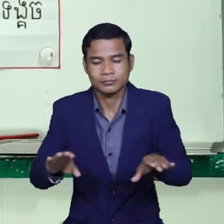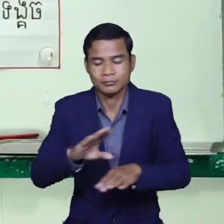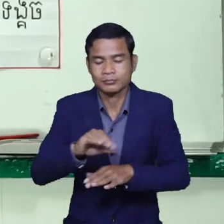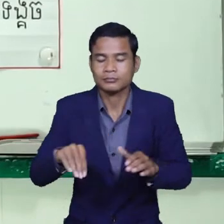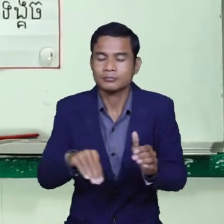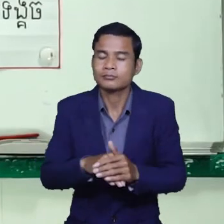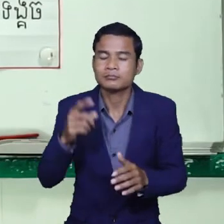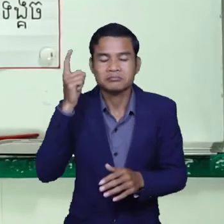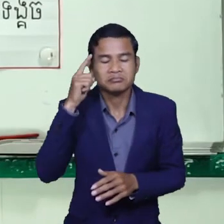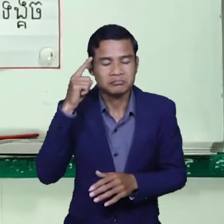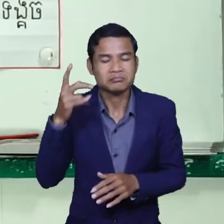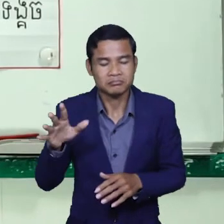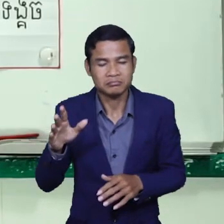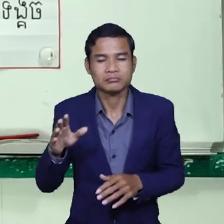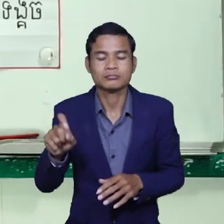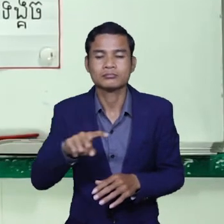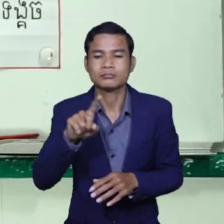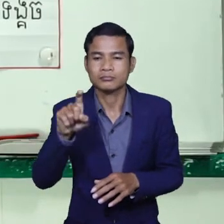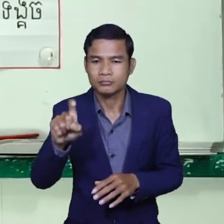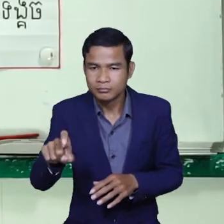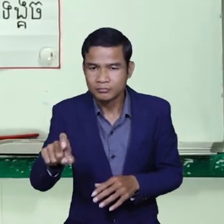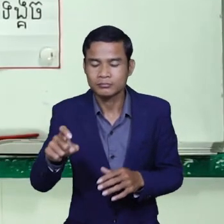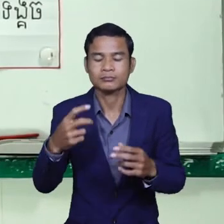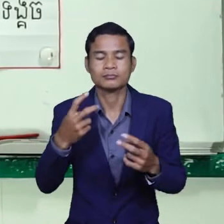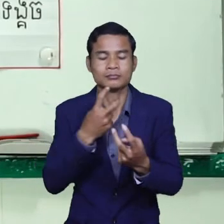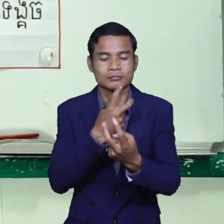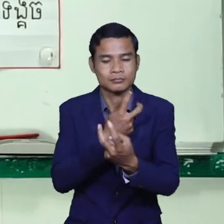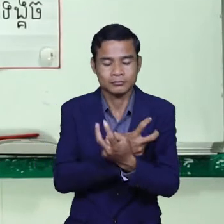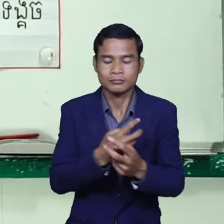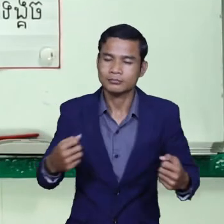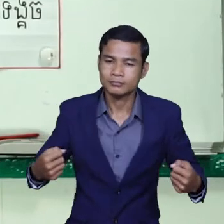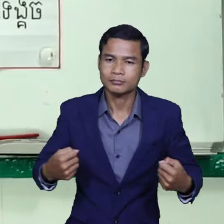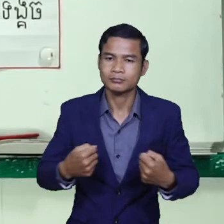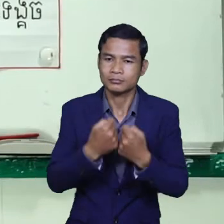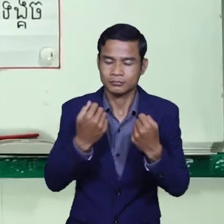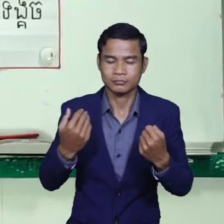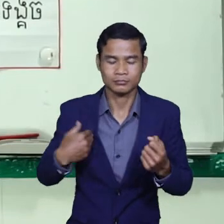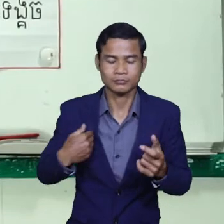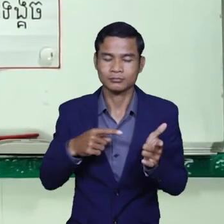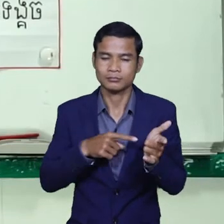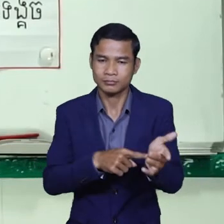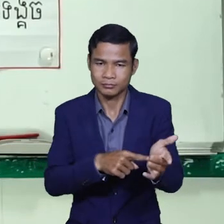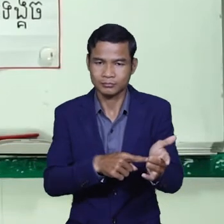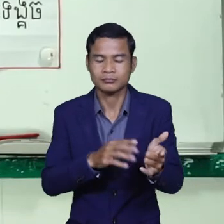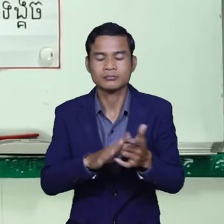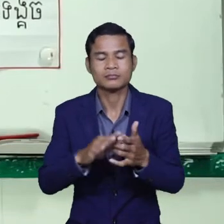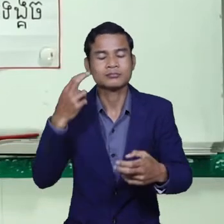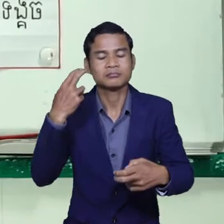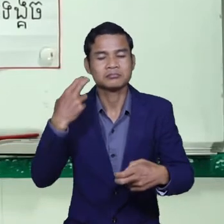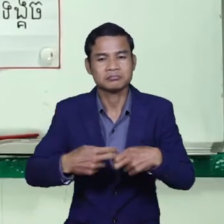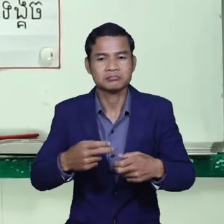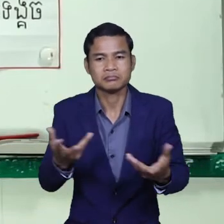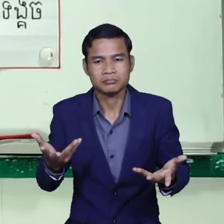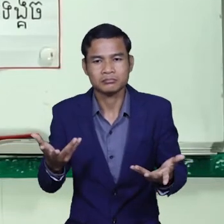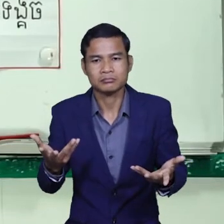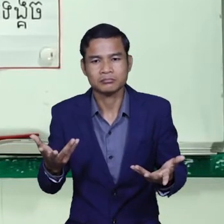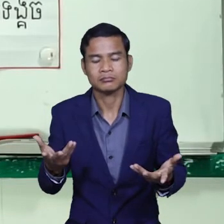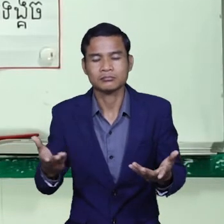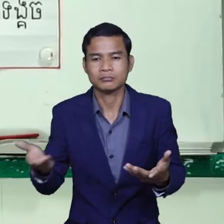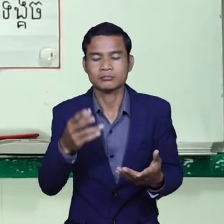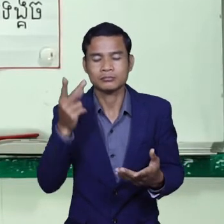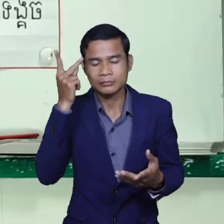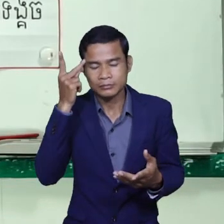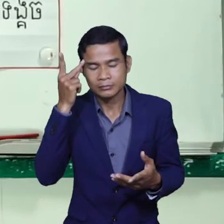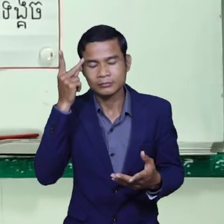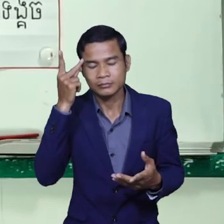hài chẳng ta cha cô thân nặng cho ông nè cha bạn đã ở miên cha phơi bị bạ vậy khà chà chẳng còn cật